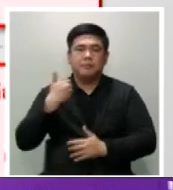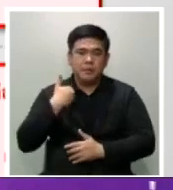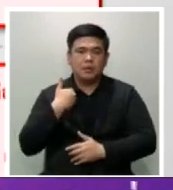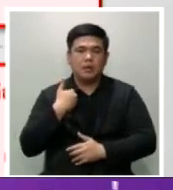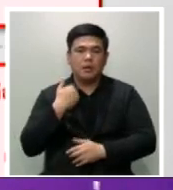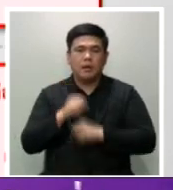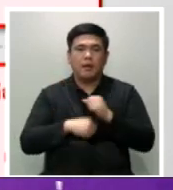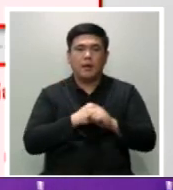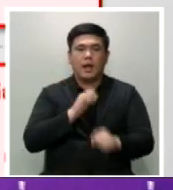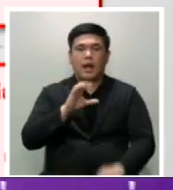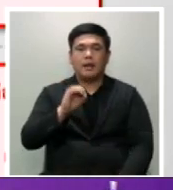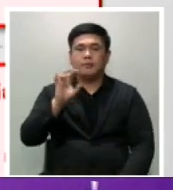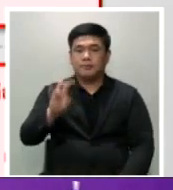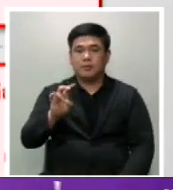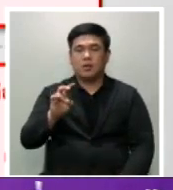คสช.เข้ามา